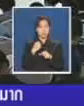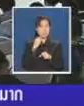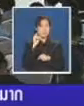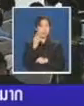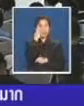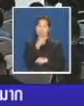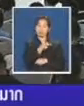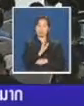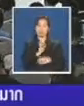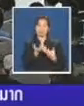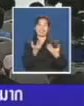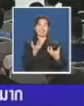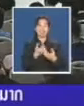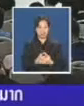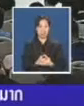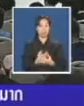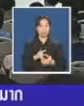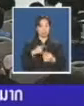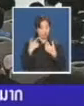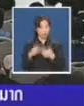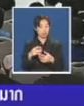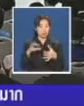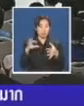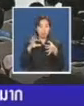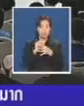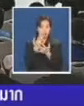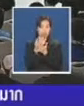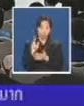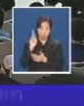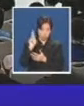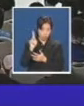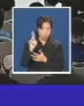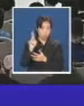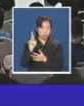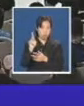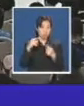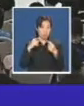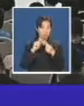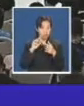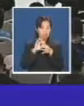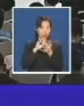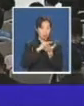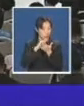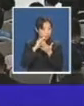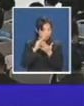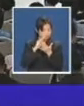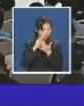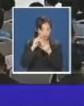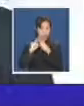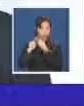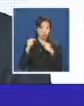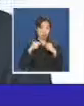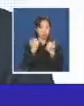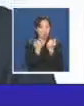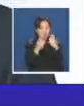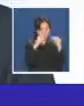นะครับพร้อมกันไปนะครับเราก็จะมีสินเชื่อในลักษณะเดียวกันที่เป็นลักษณะของการผ่อนปรนสำหรับ